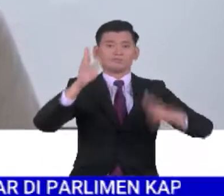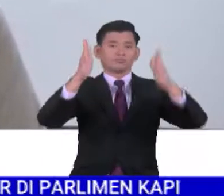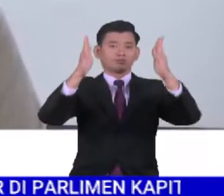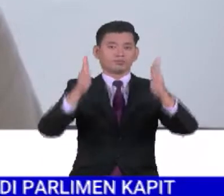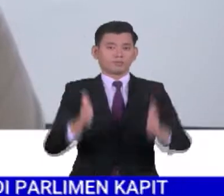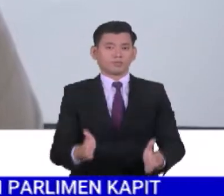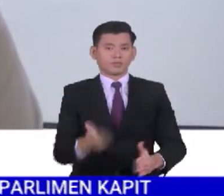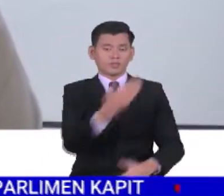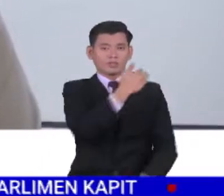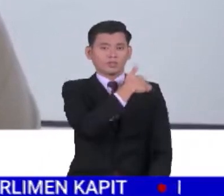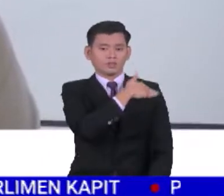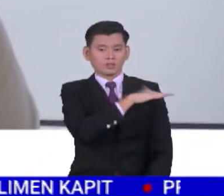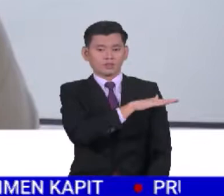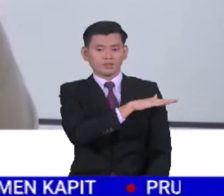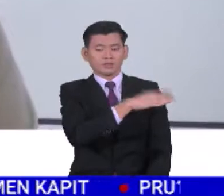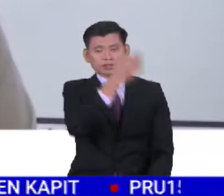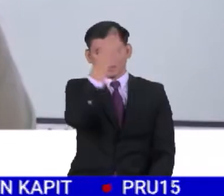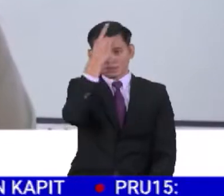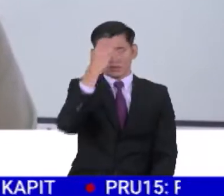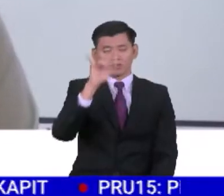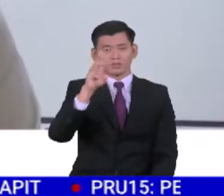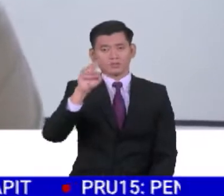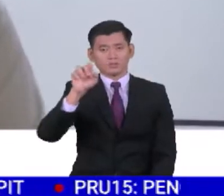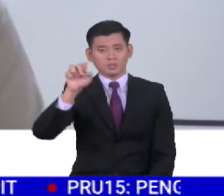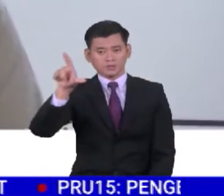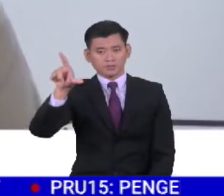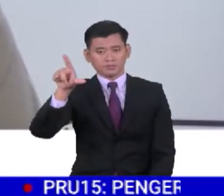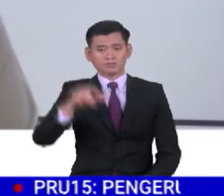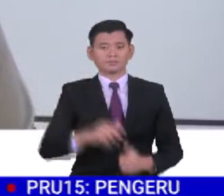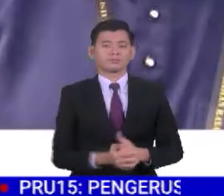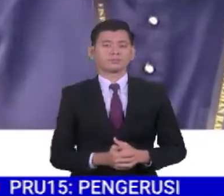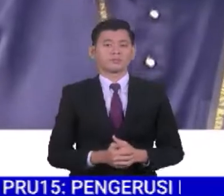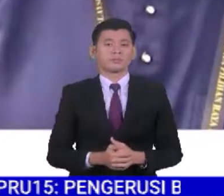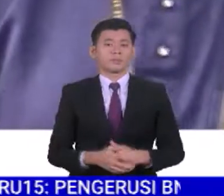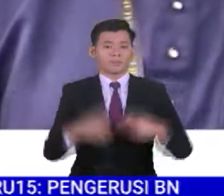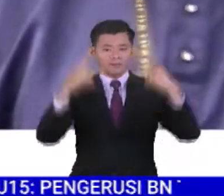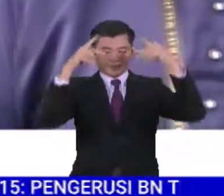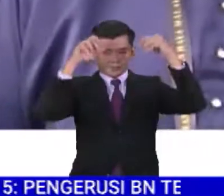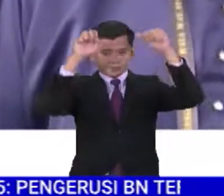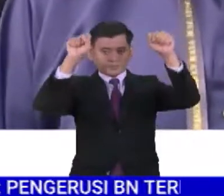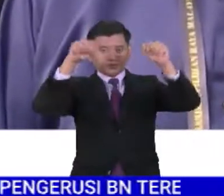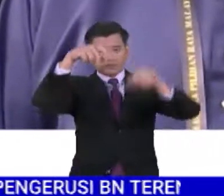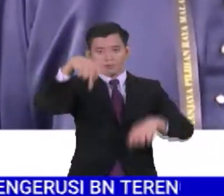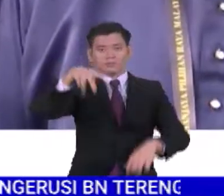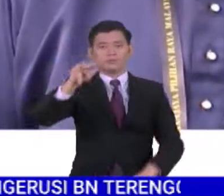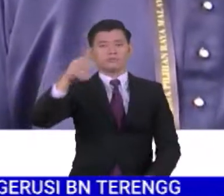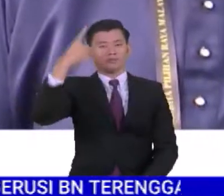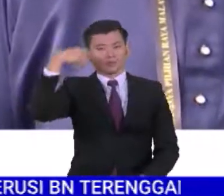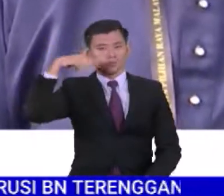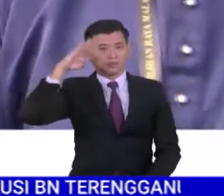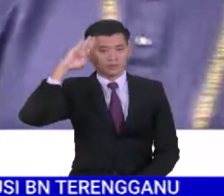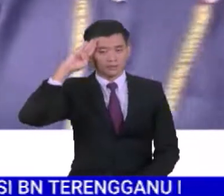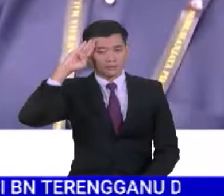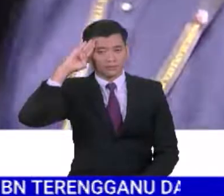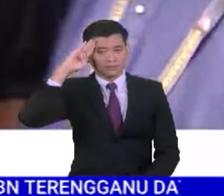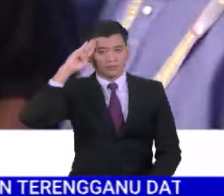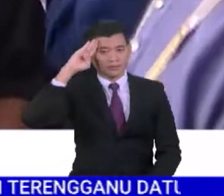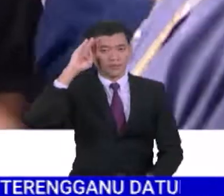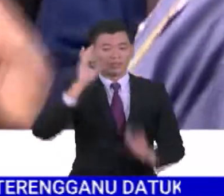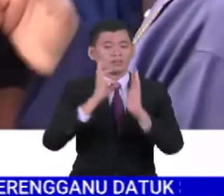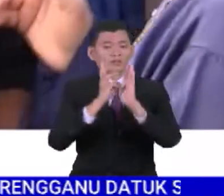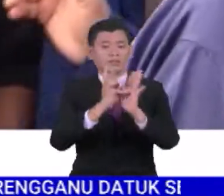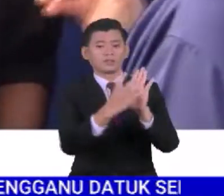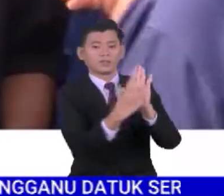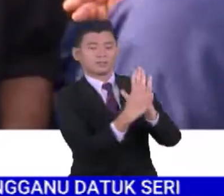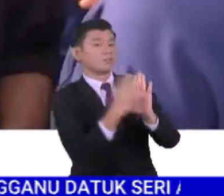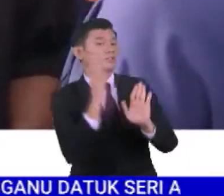calon termasuk bekas penyandangnya Datuk Ismail Kasim. Manakala Pengerusi Perikatan Nasional Perlis Muhammad Syukri Ramli yang mewakili